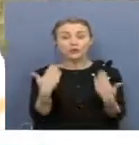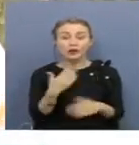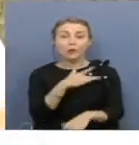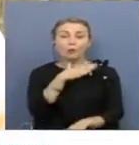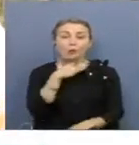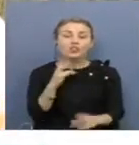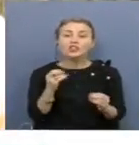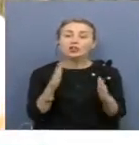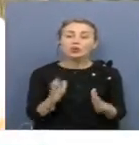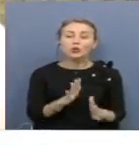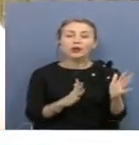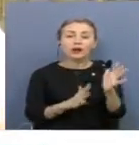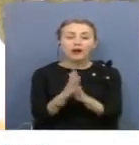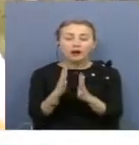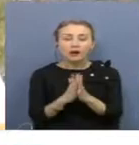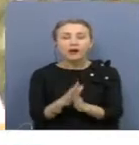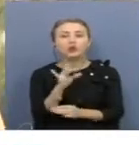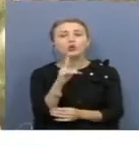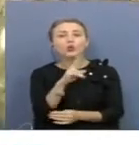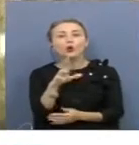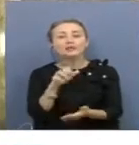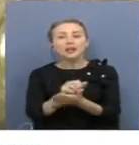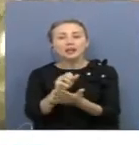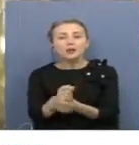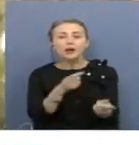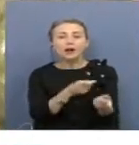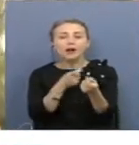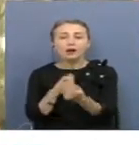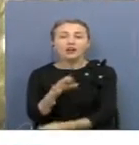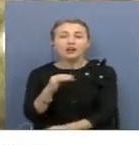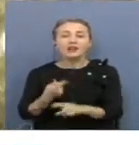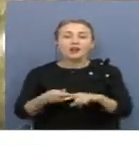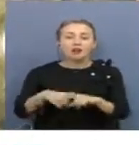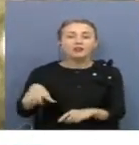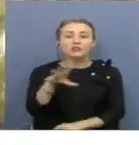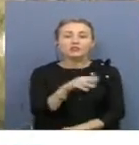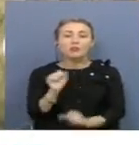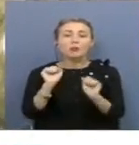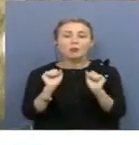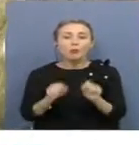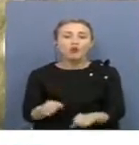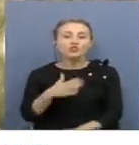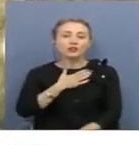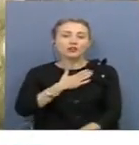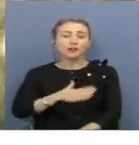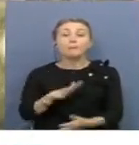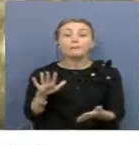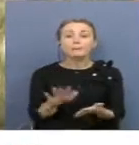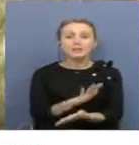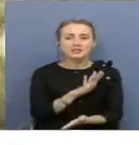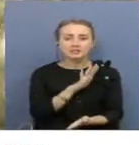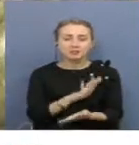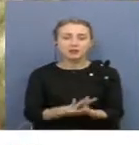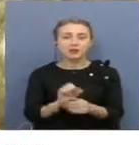жазса. Қостықтік қазақтың дәстүрі, кісілерді күту, қарсы алу. Сол жағынан енді